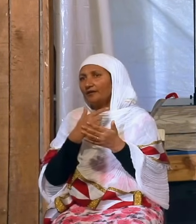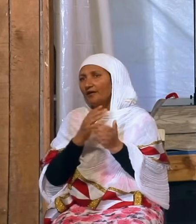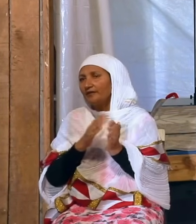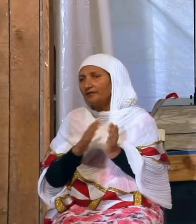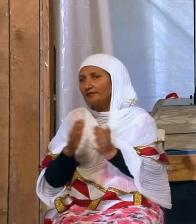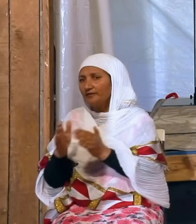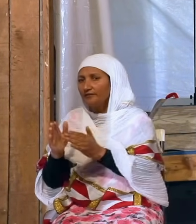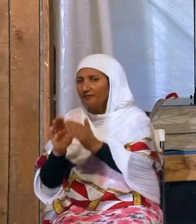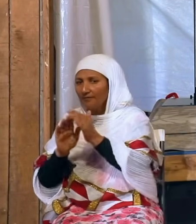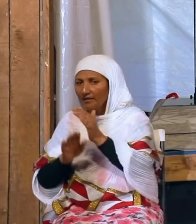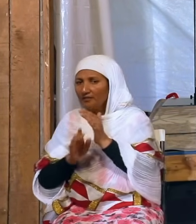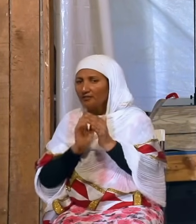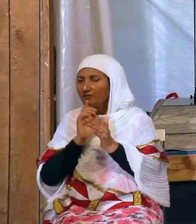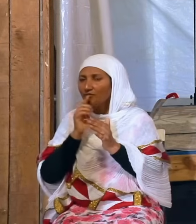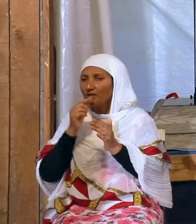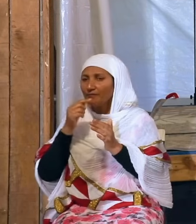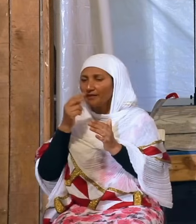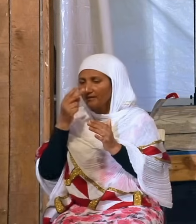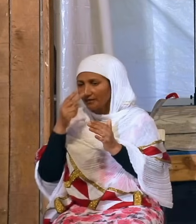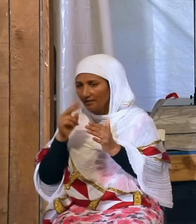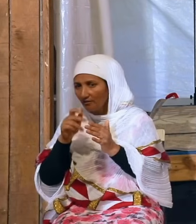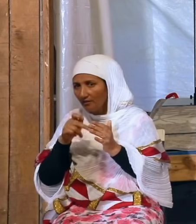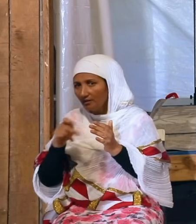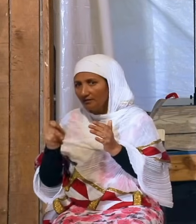የዝግጅት ማነስ ነው የሚያሳየው እንጂ